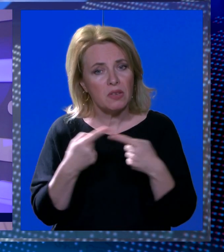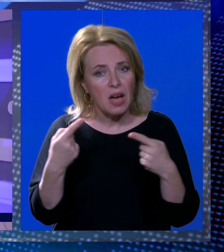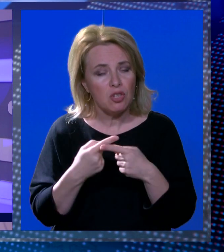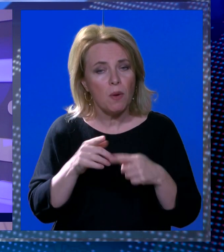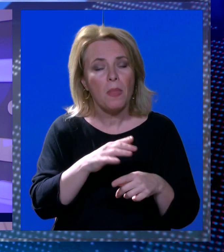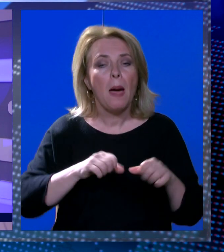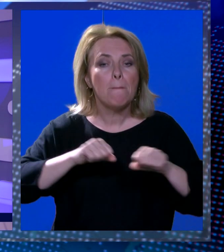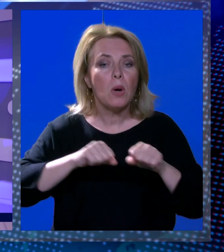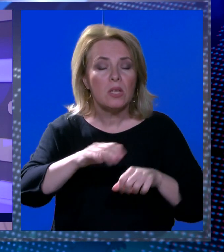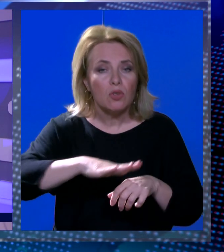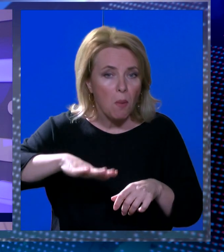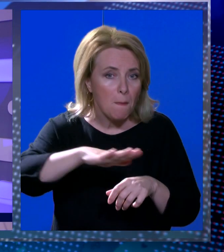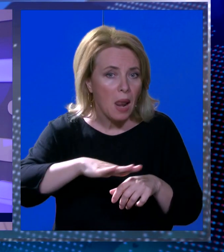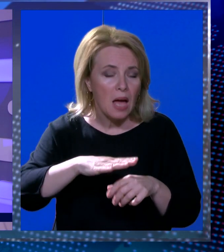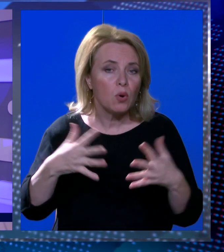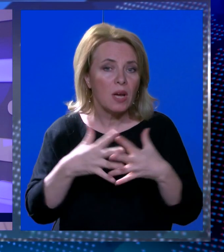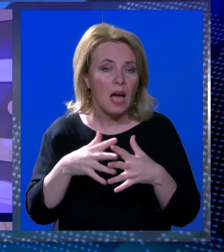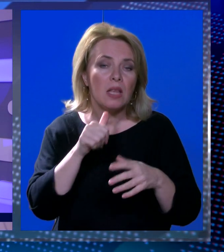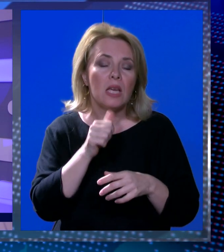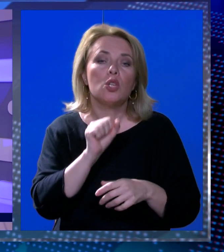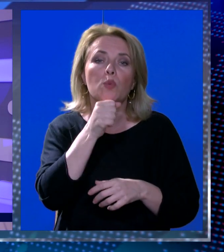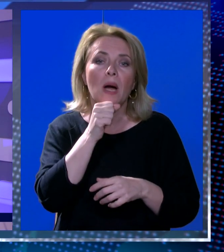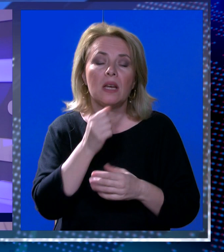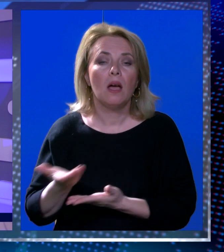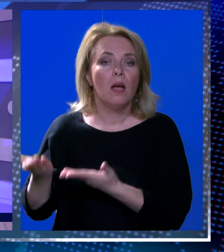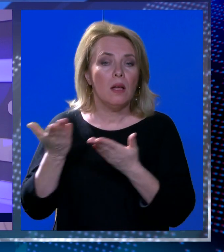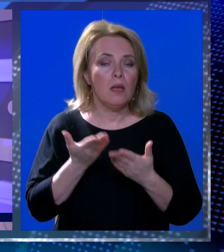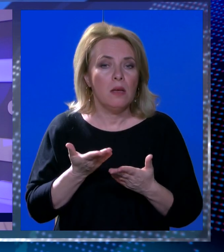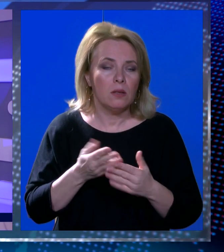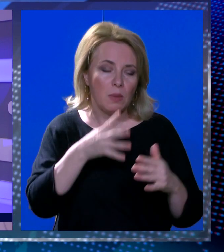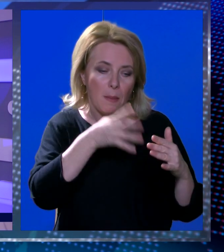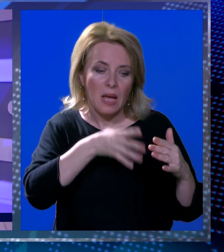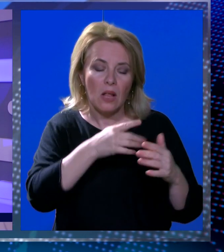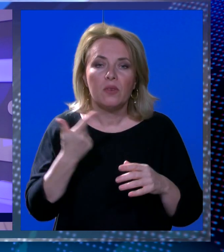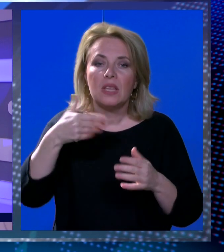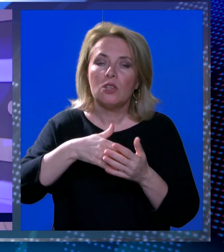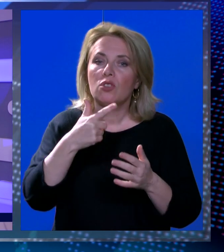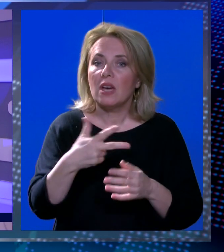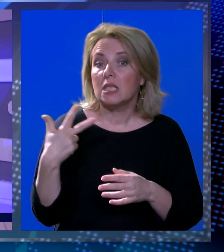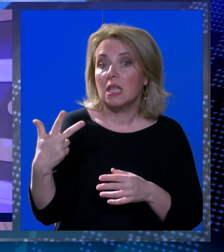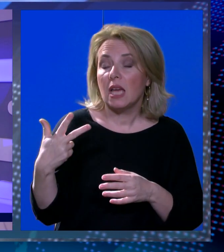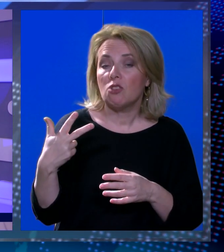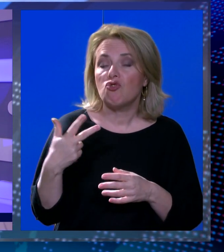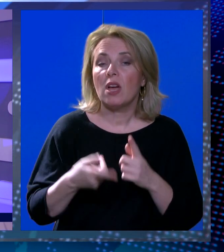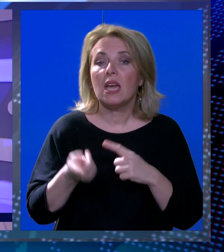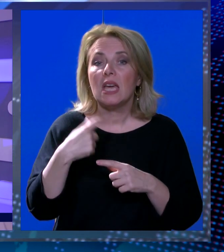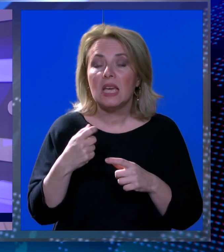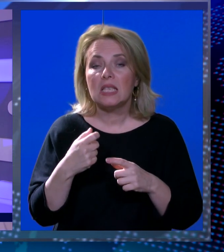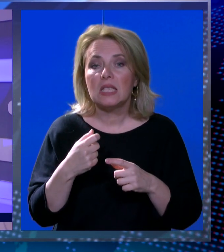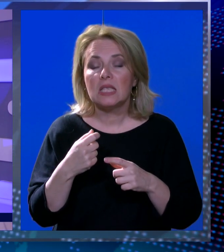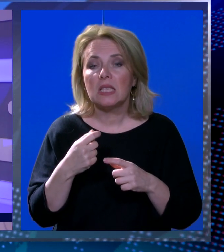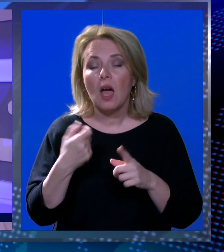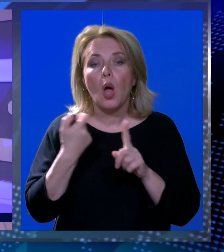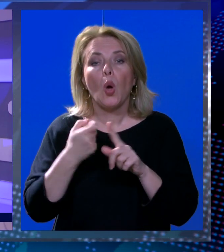i žustrim prepucavanjima na političkoj sceni grada, ali i županije. Donosimo pregled 2023. iz kuta